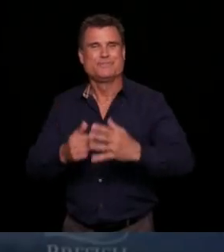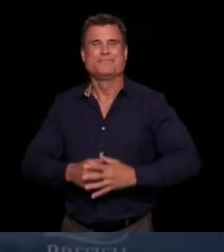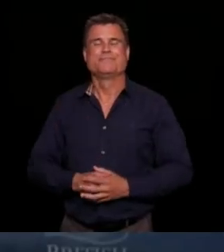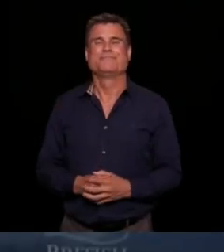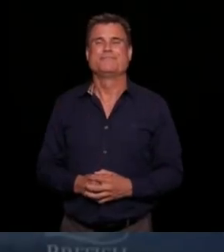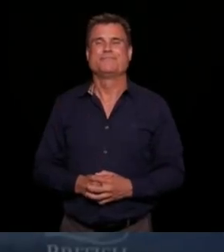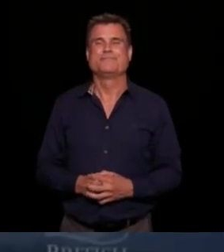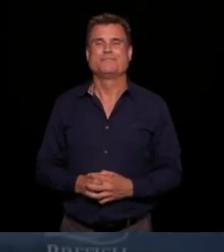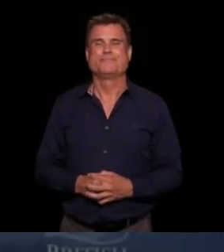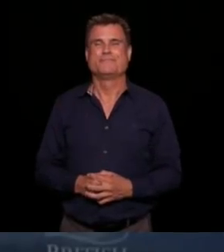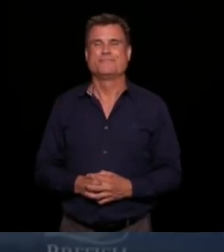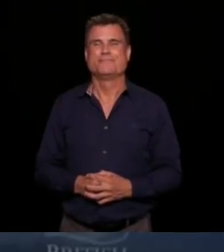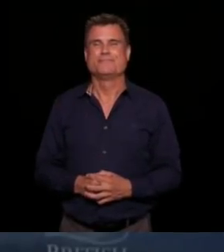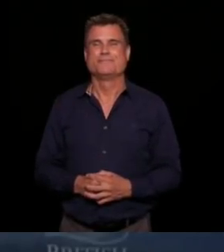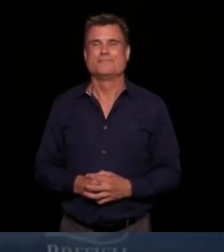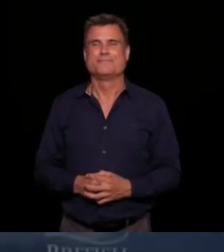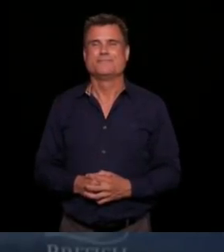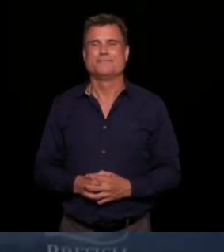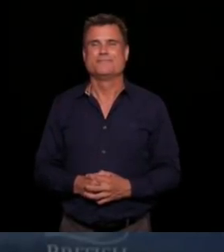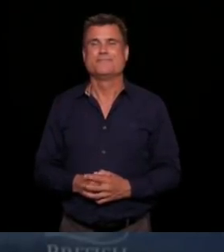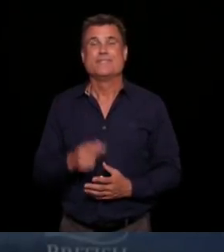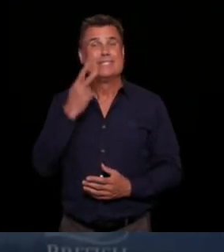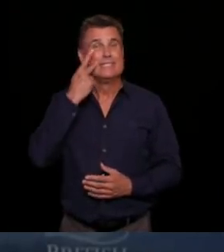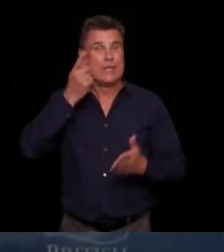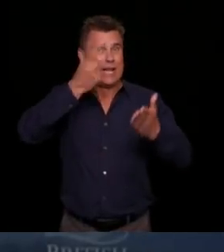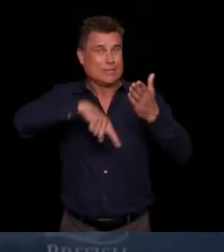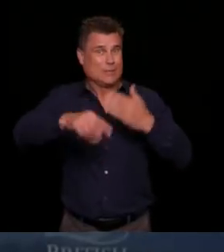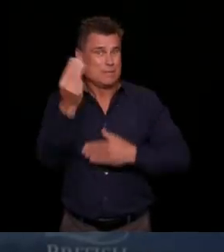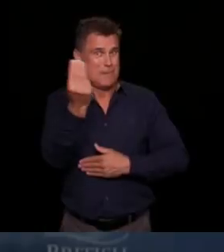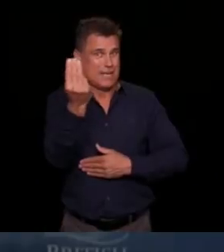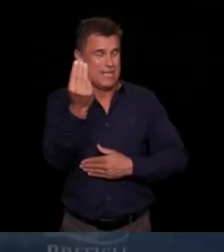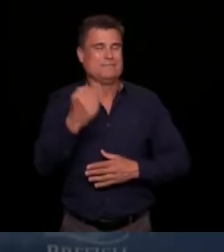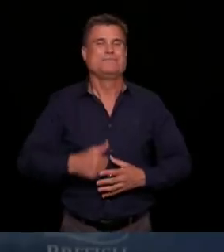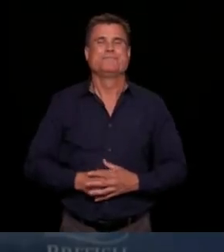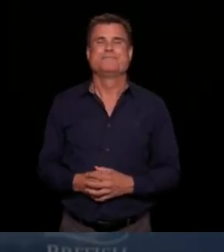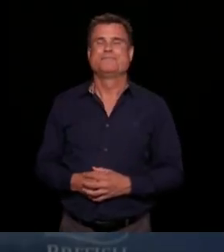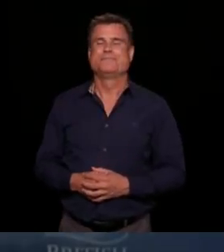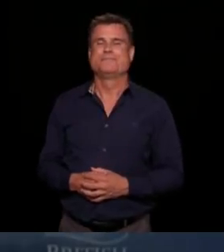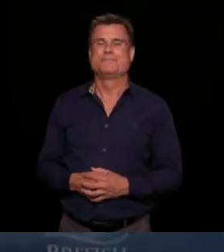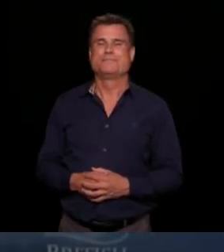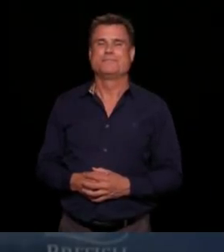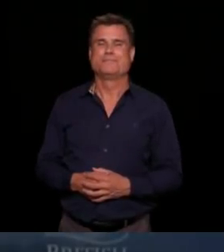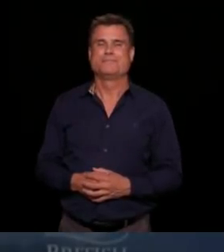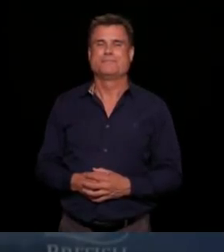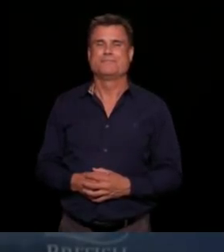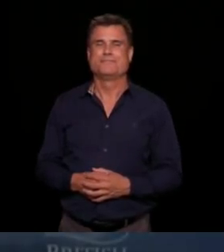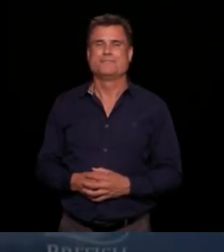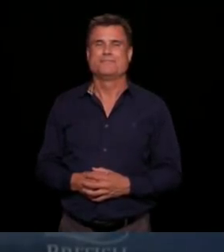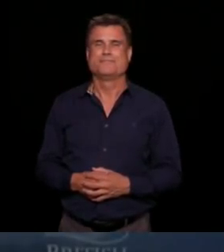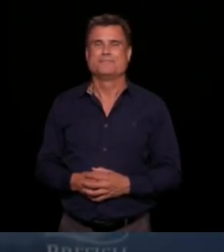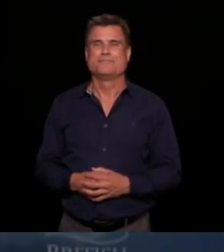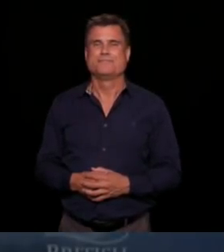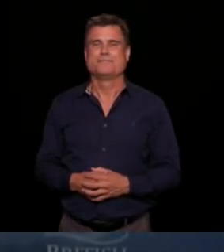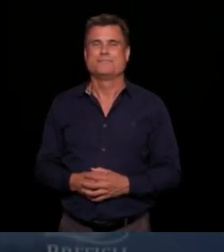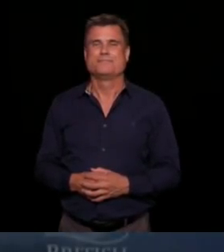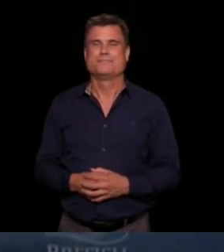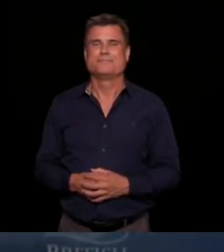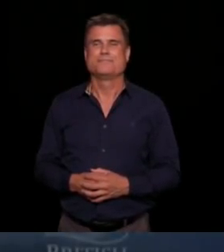very much. Merci beaucoup. Until Monday. Thank you. Thank you, and thank you all for participating.